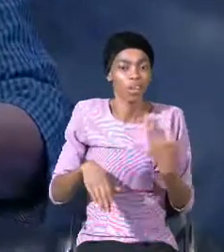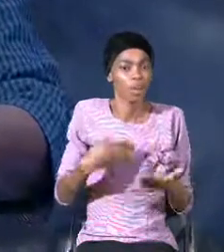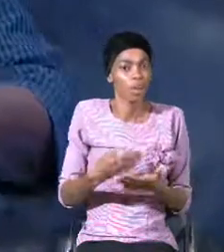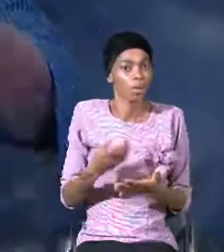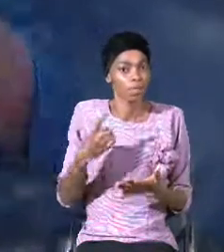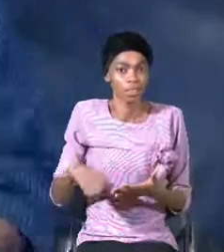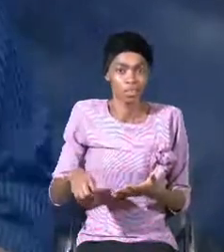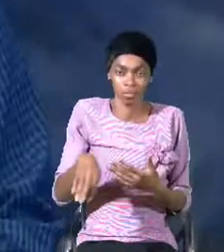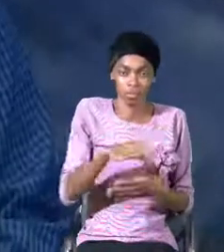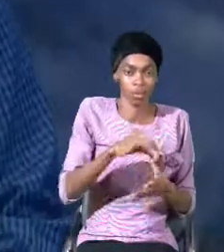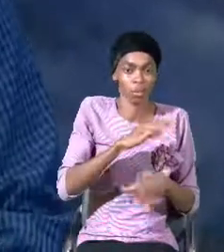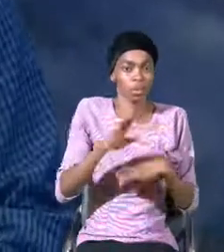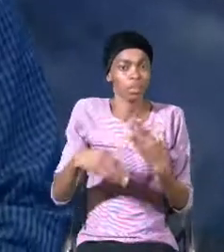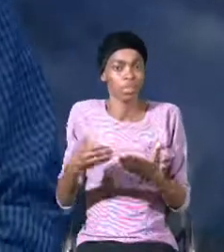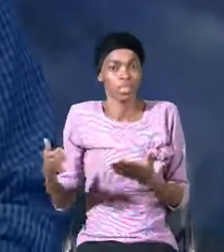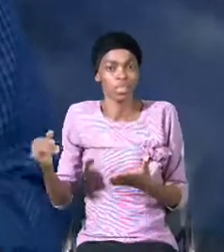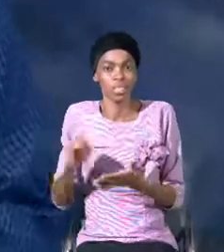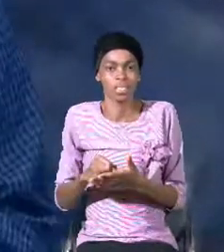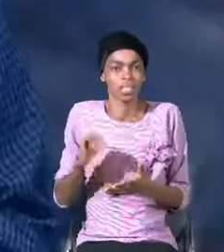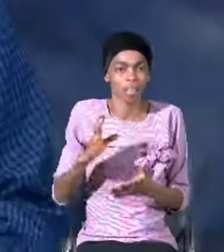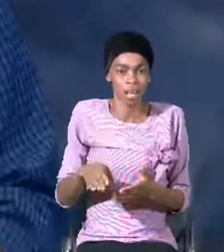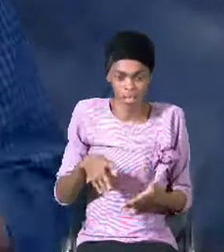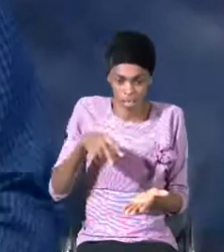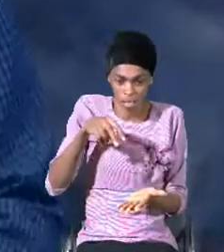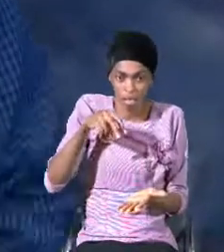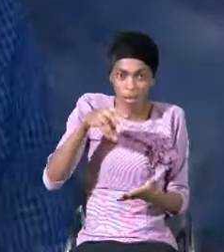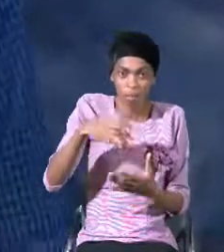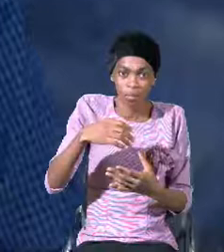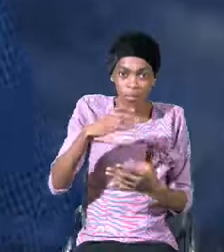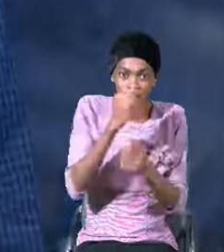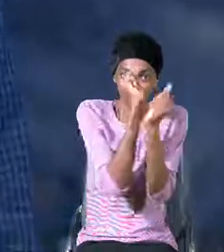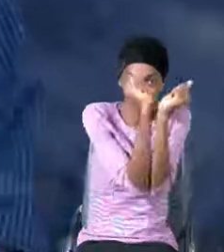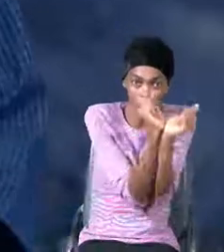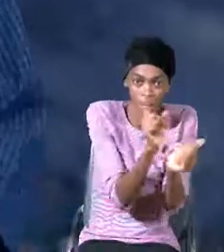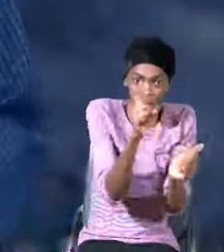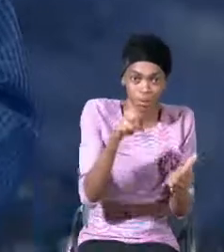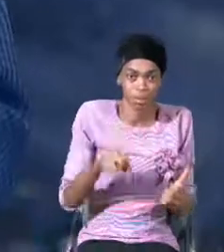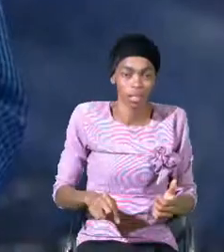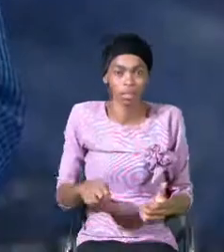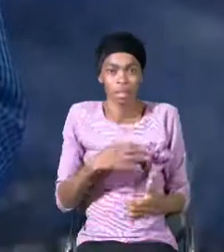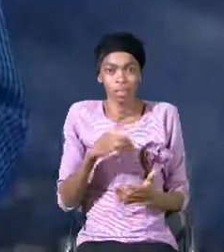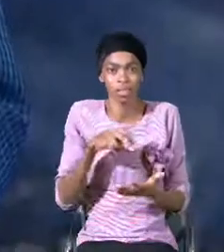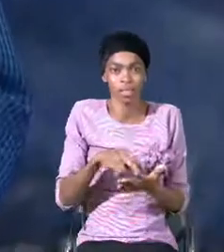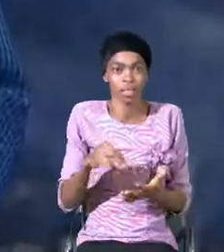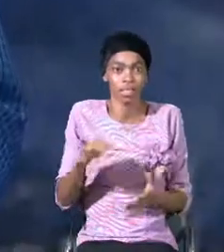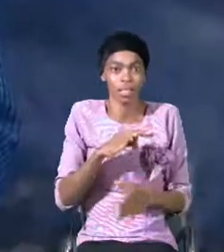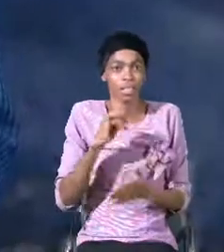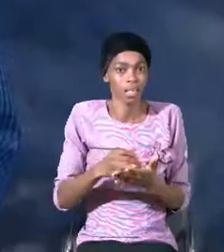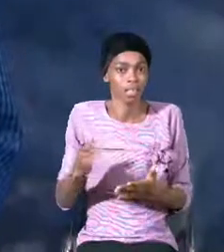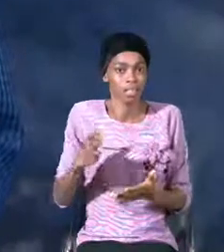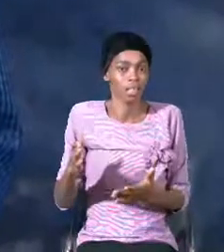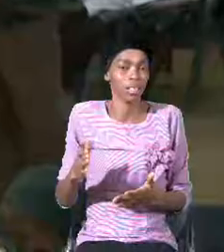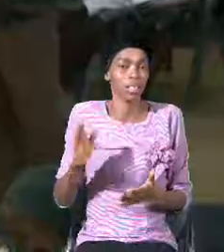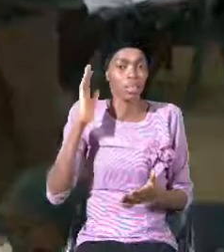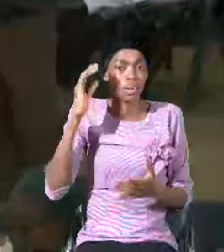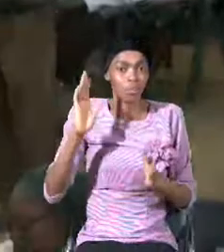Toutes les pinces qui sont appuyées et tu es là statique. Cela, Dieu